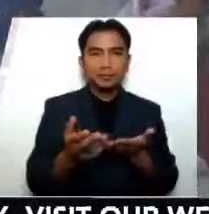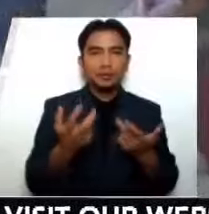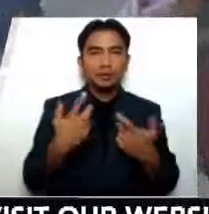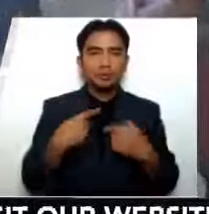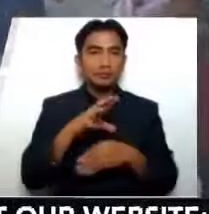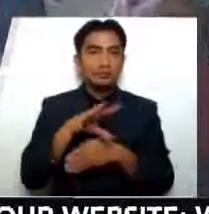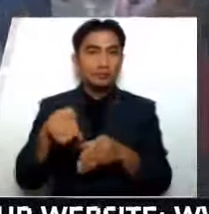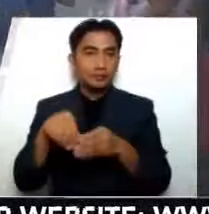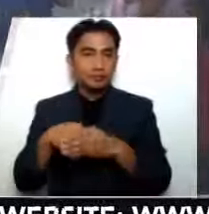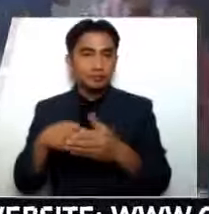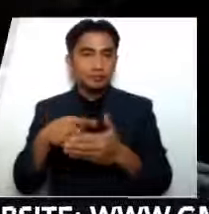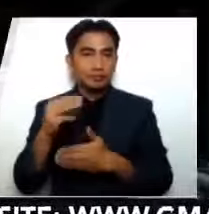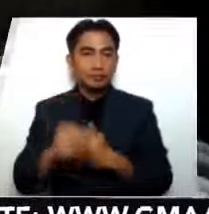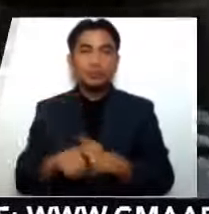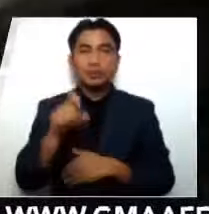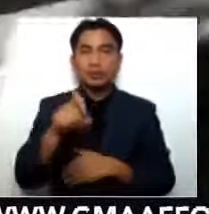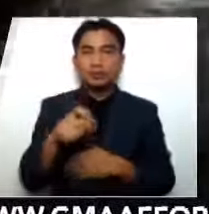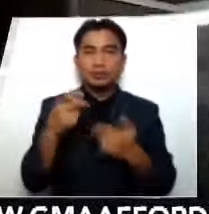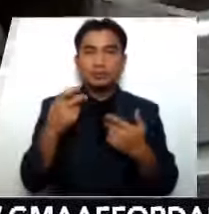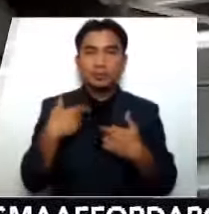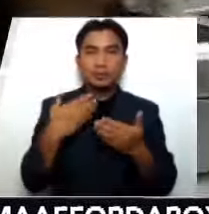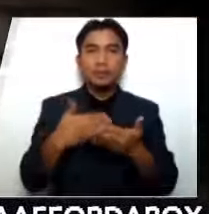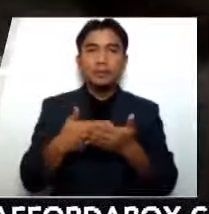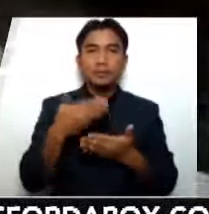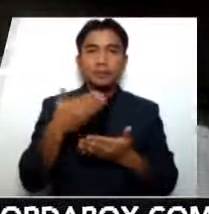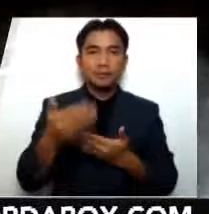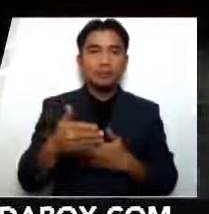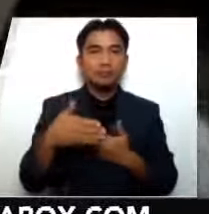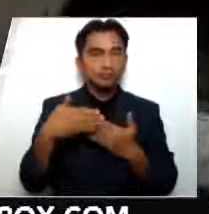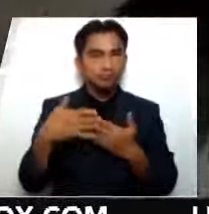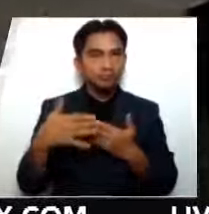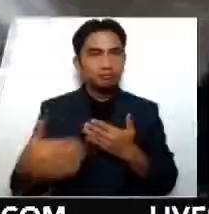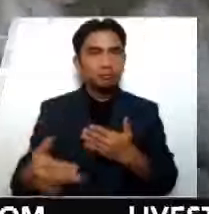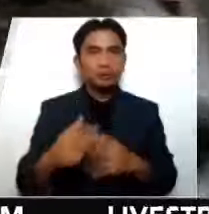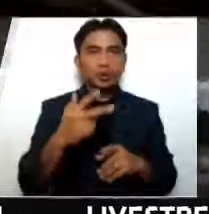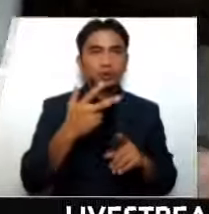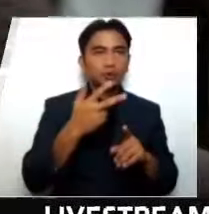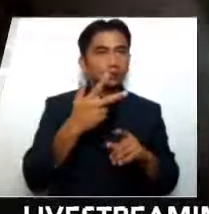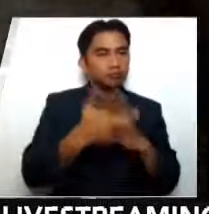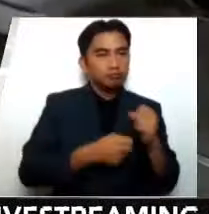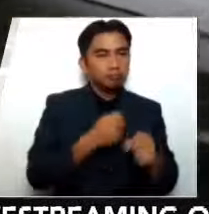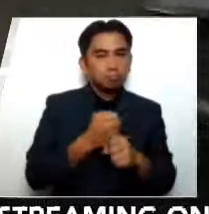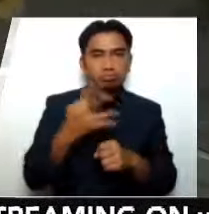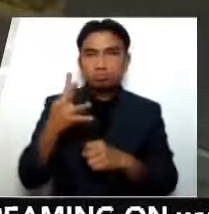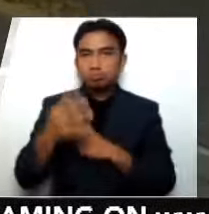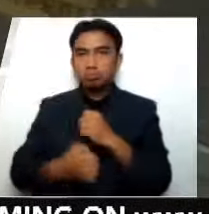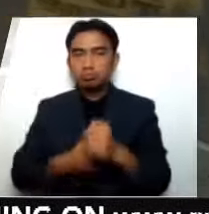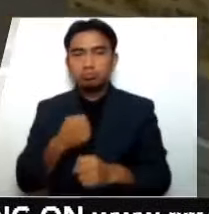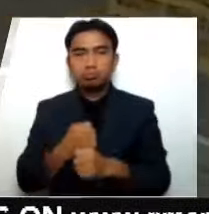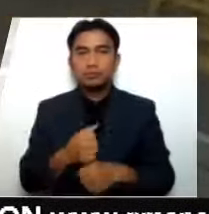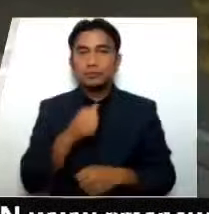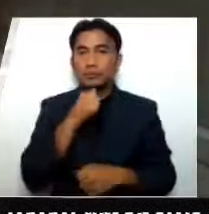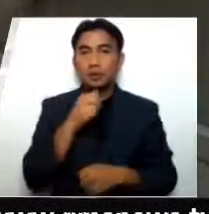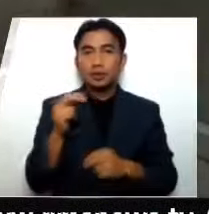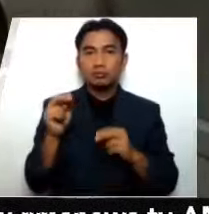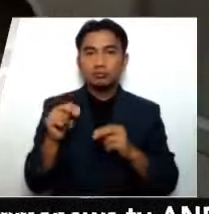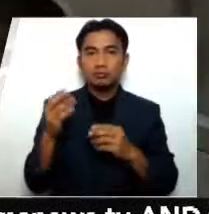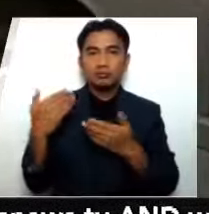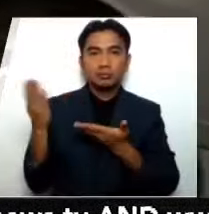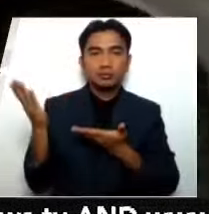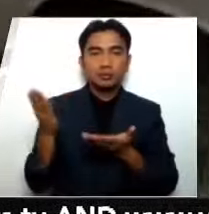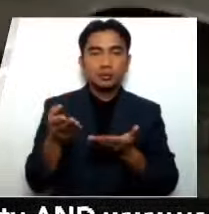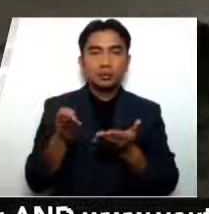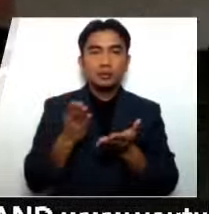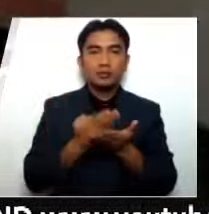rin bumili sa susunod na 3 hanggang 4 na taon. Di rin daw kailangan na imported dahil may local modern